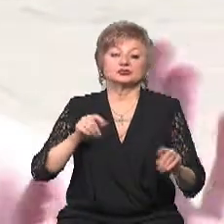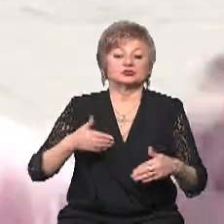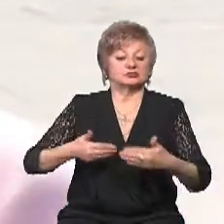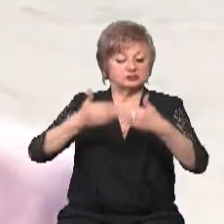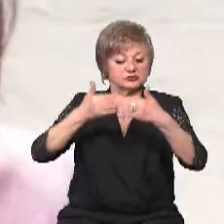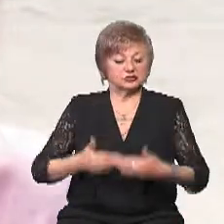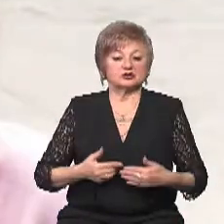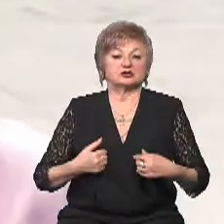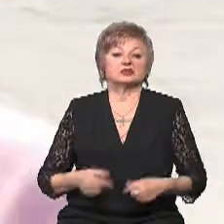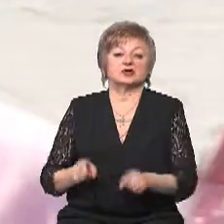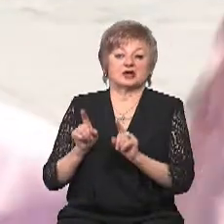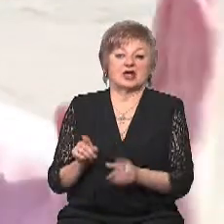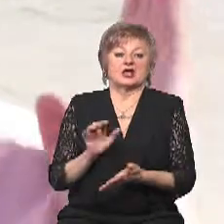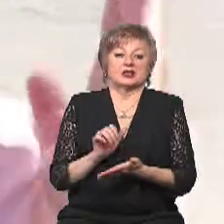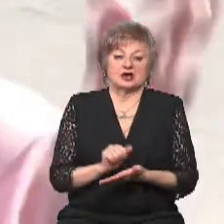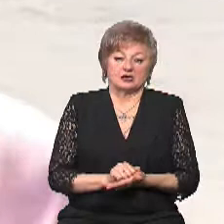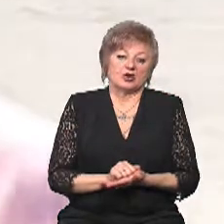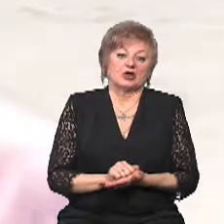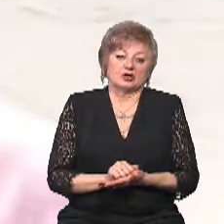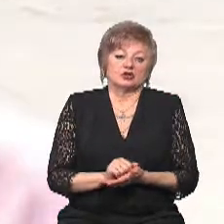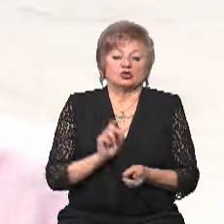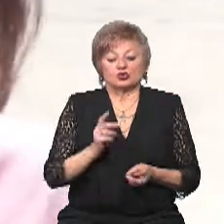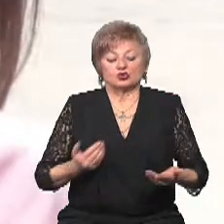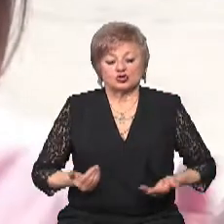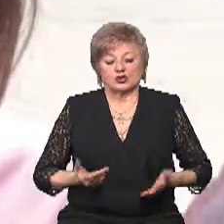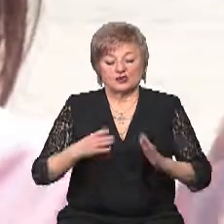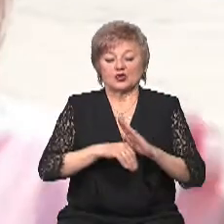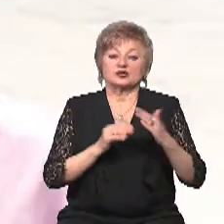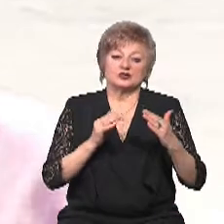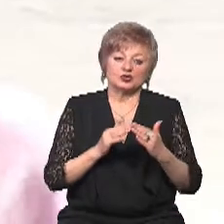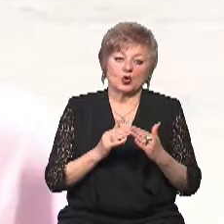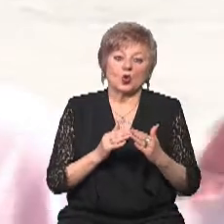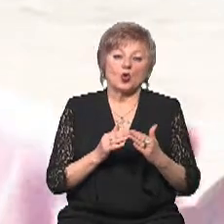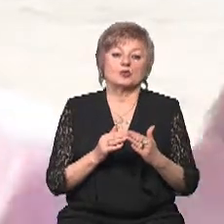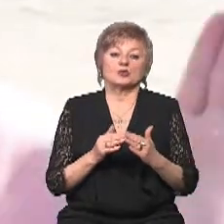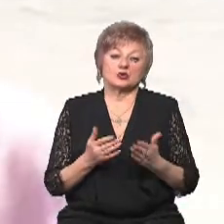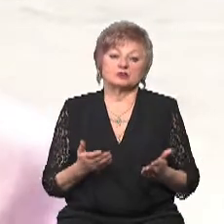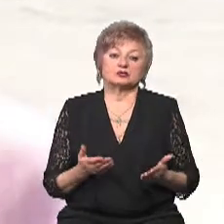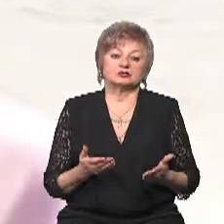це повинні цим займатися мешканці будинку, ОСМД,